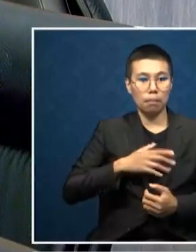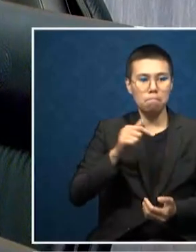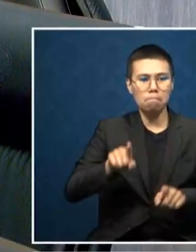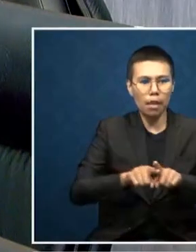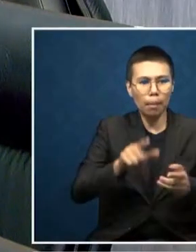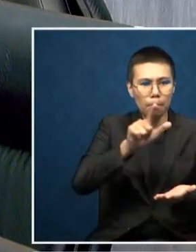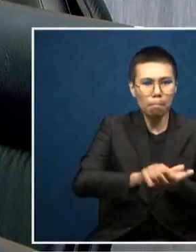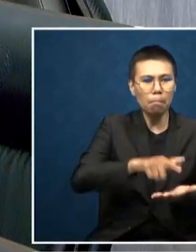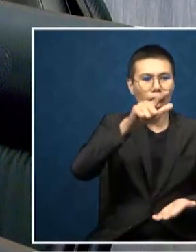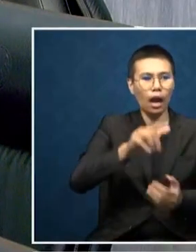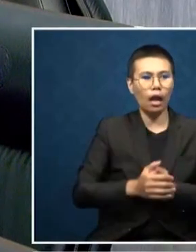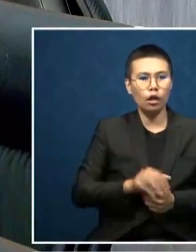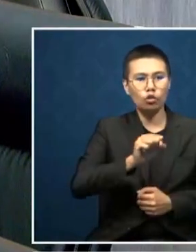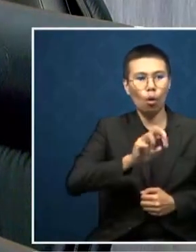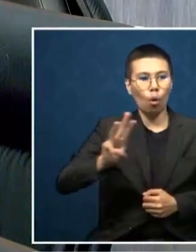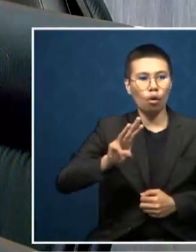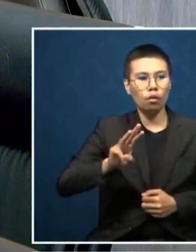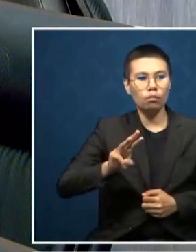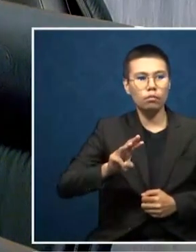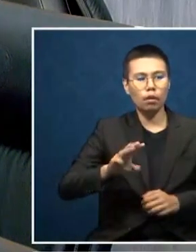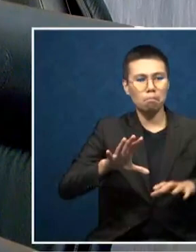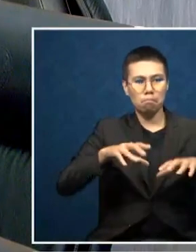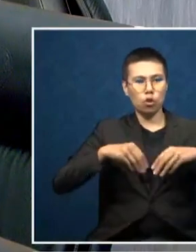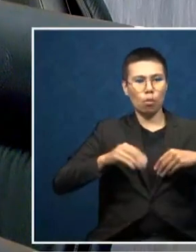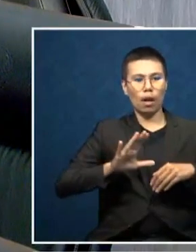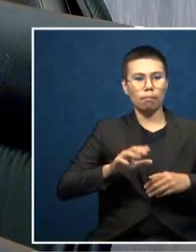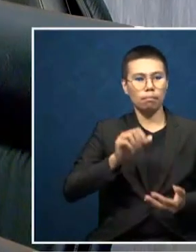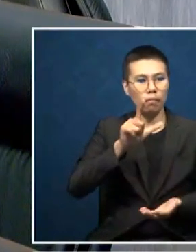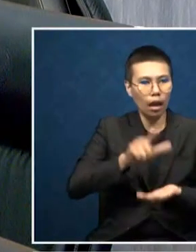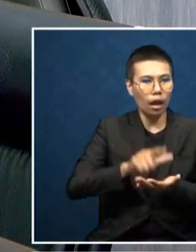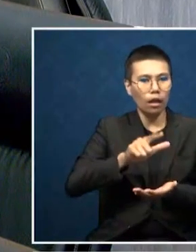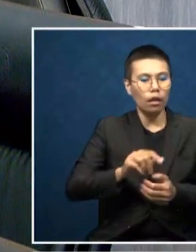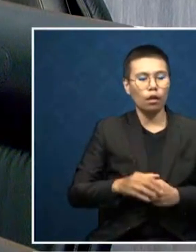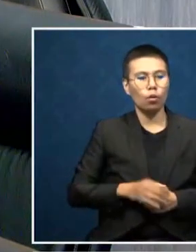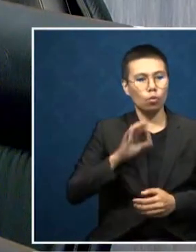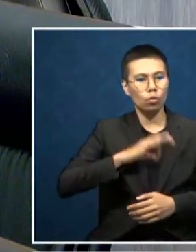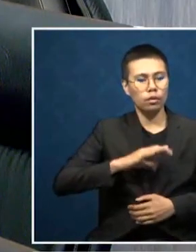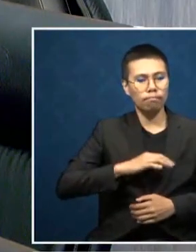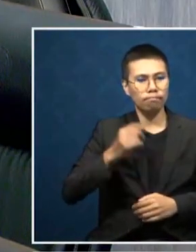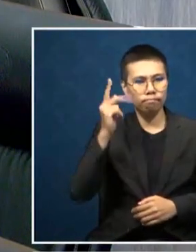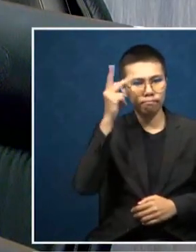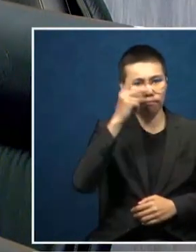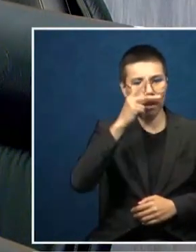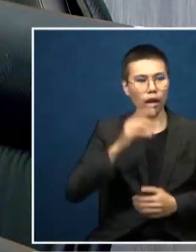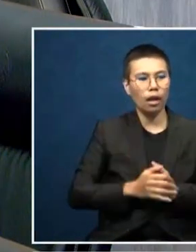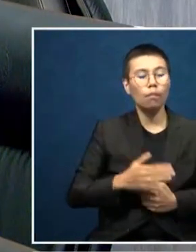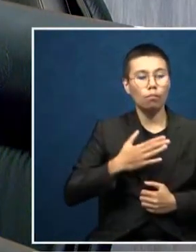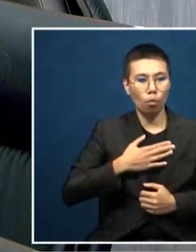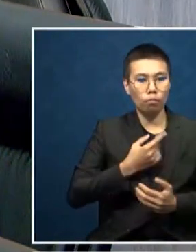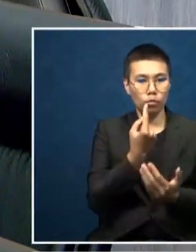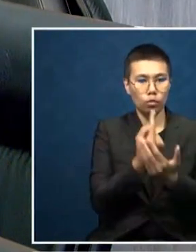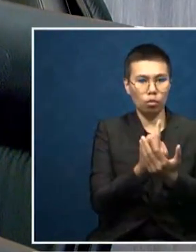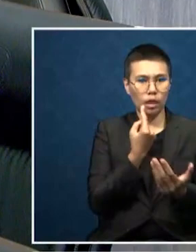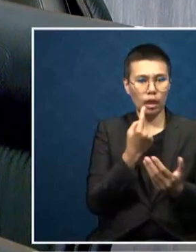ฉินแห่งชาติโดยมติคณะรัฐมนตรีปี2561กำหนดให้สำนักงานตำรวจแห่งชาติเป็นเจ้าภาพไปดูแ